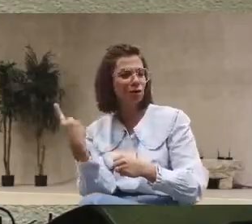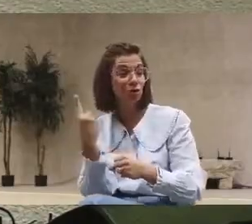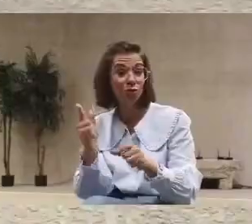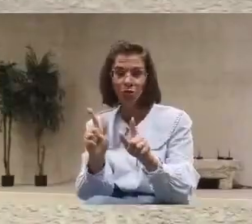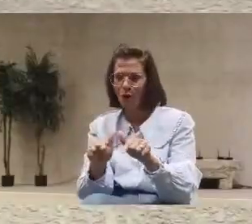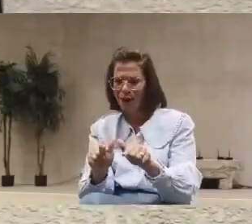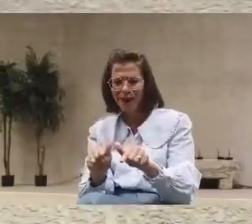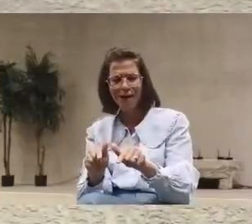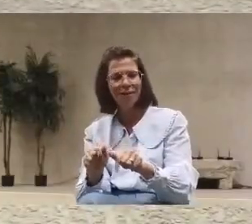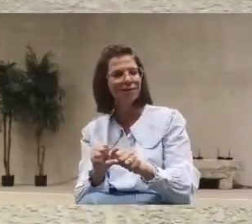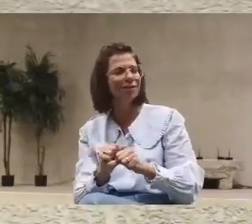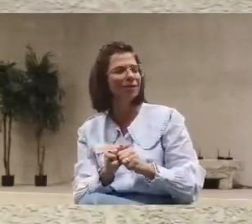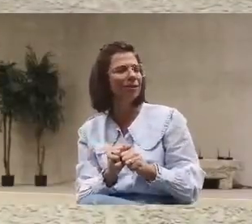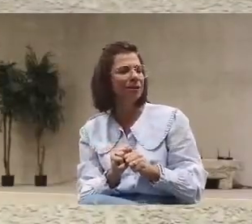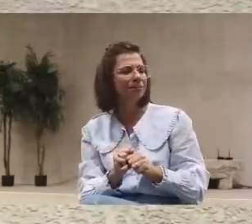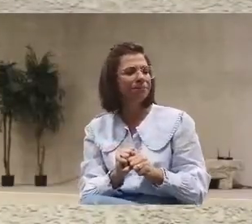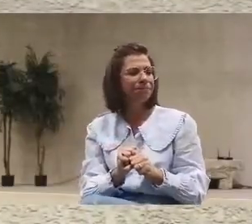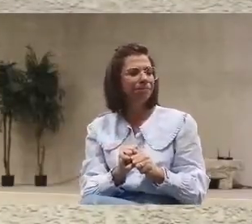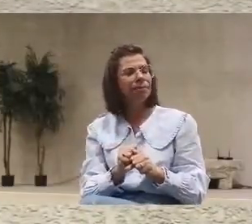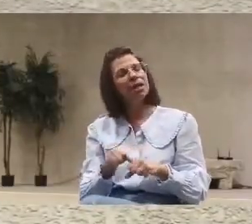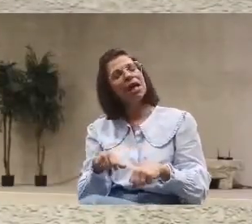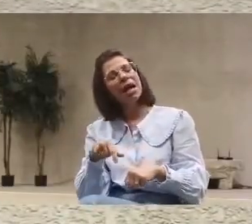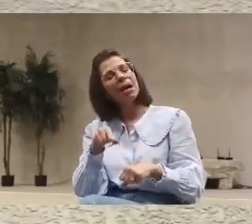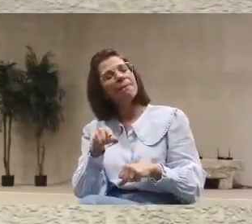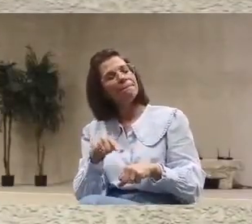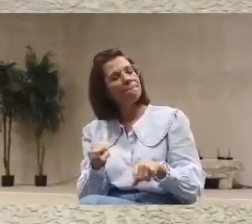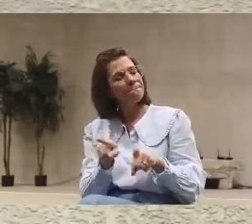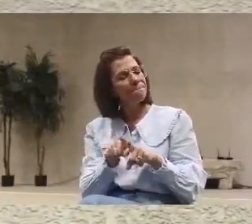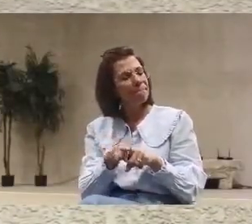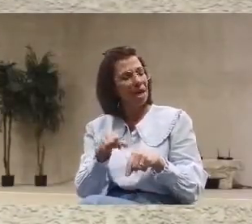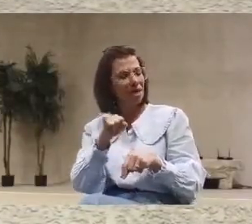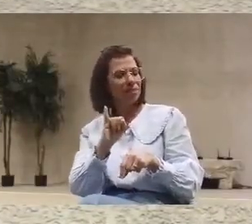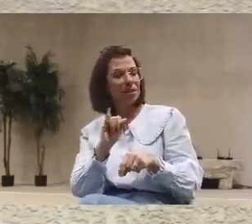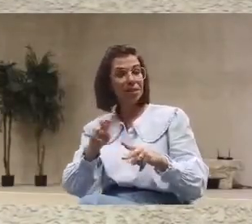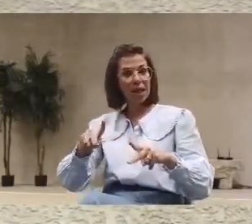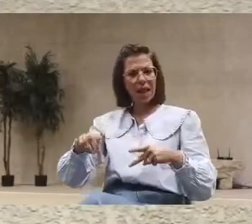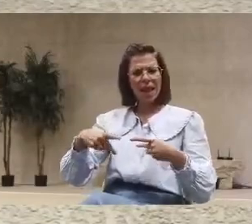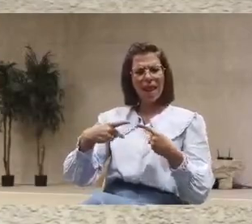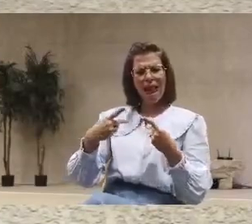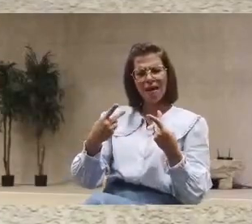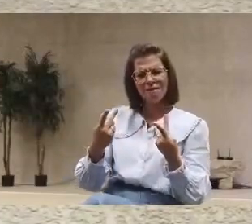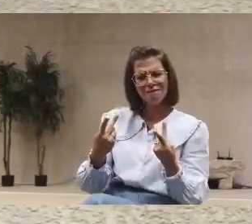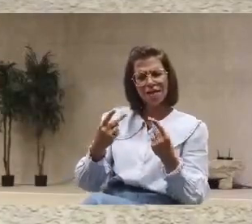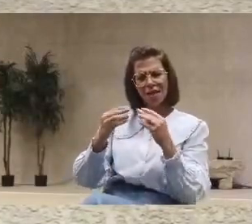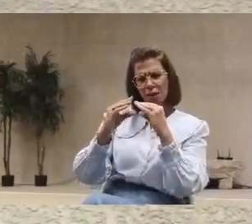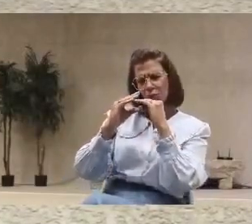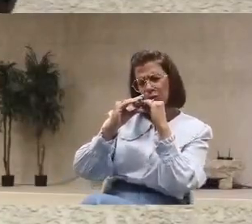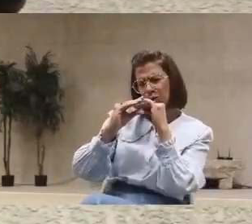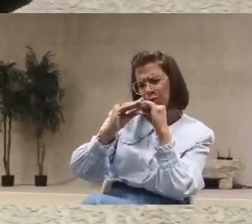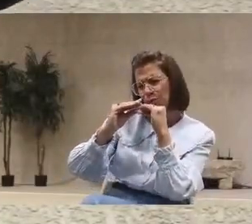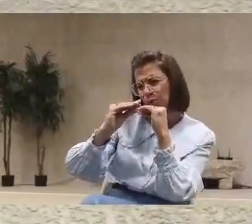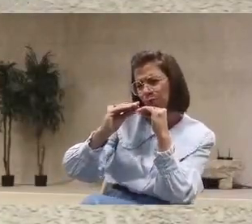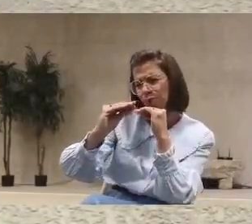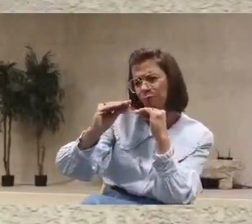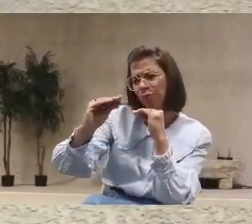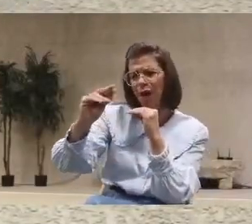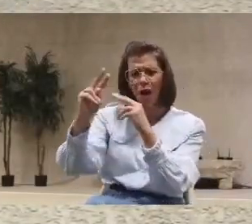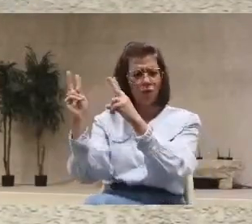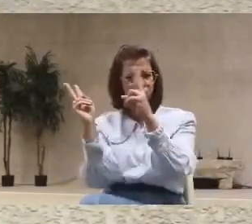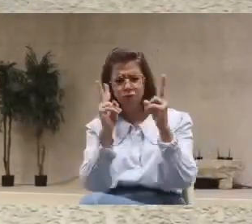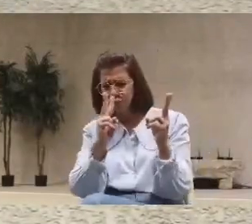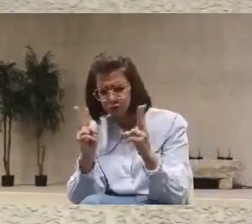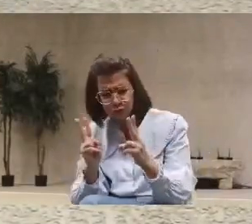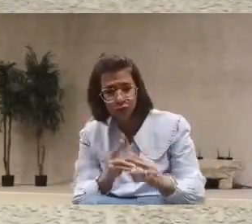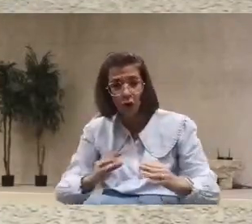Parce que dans la vie, oui, il y a toutes sortes de déserts, toutes sortes de tempêtes, toutes sortes de montagnes